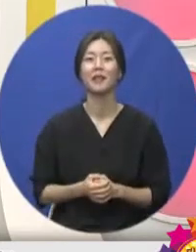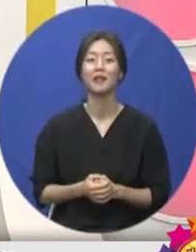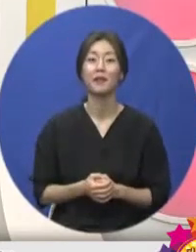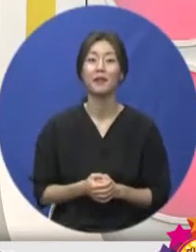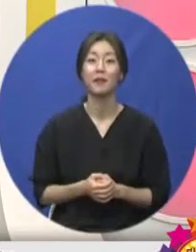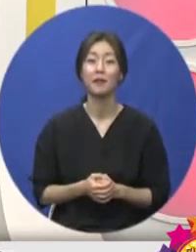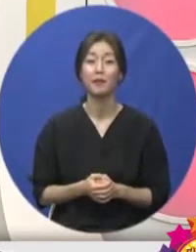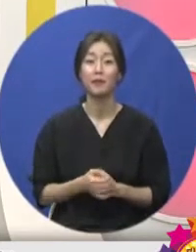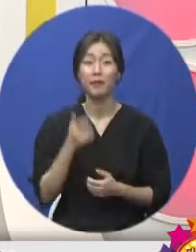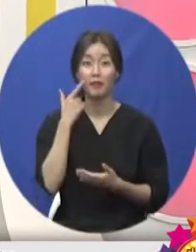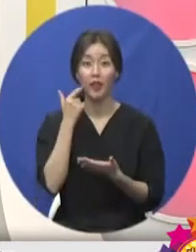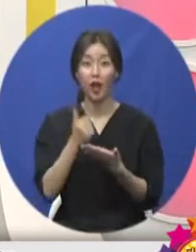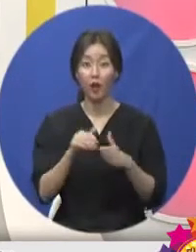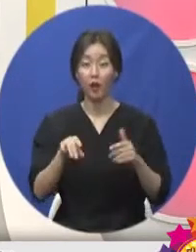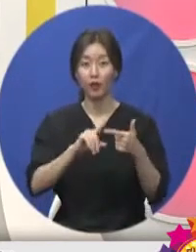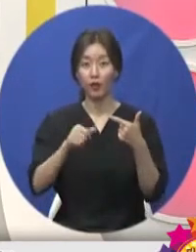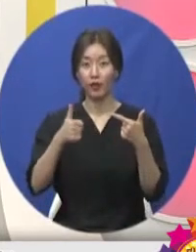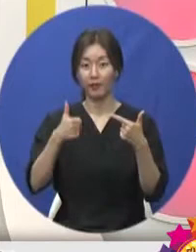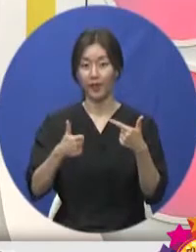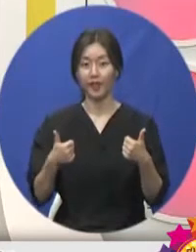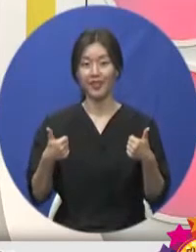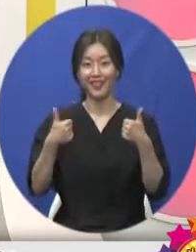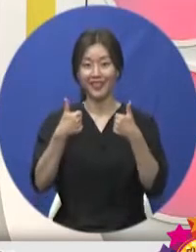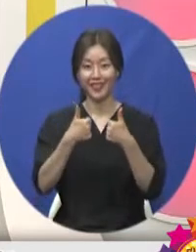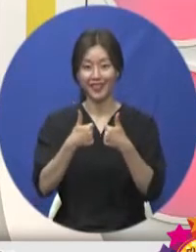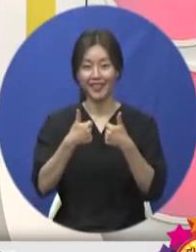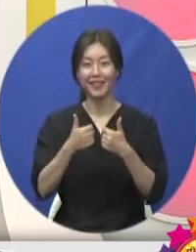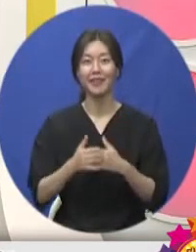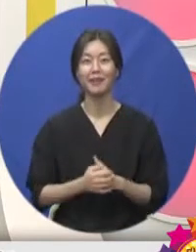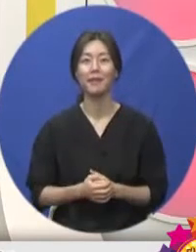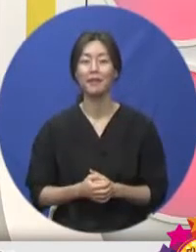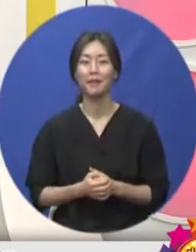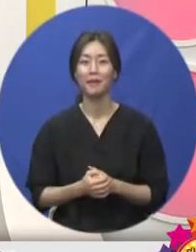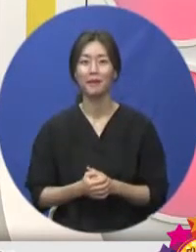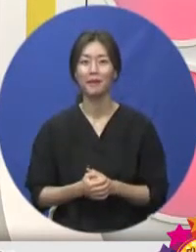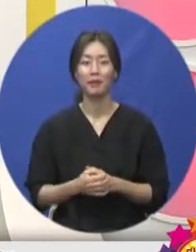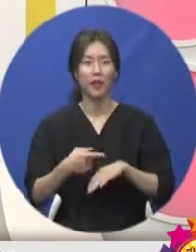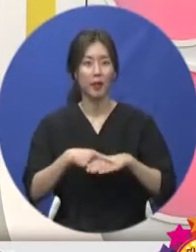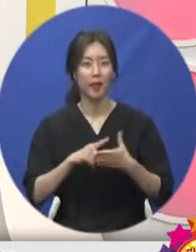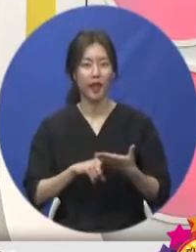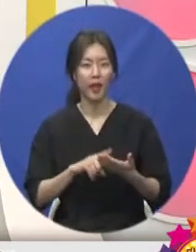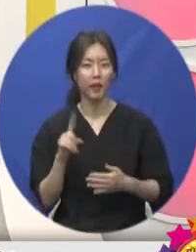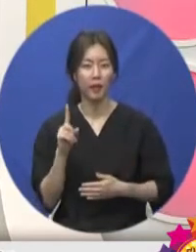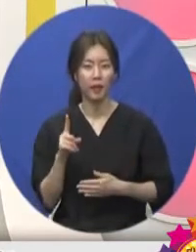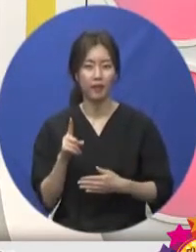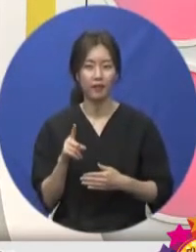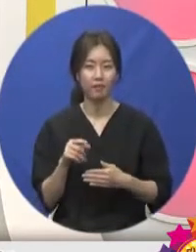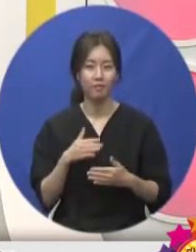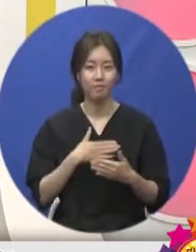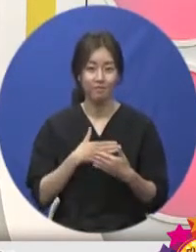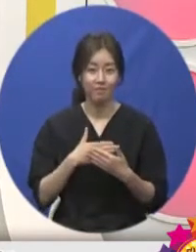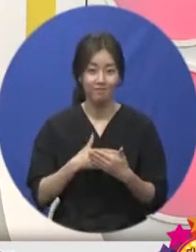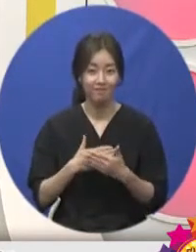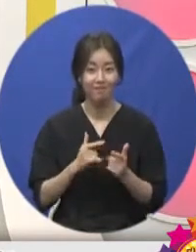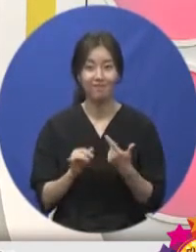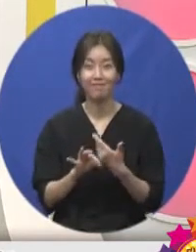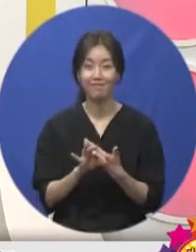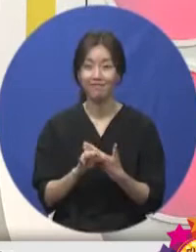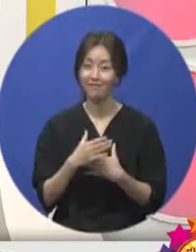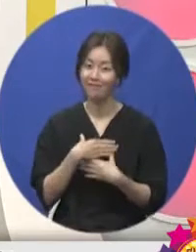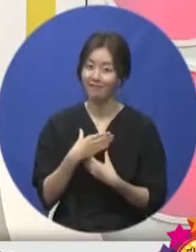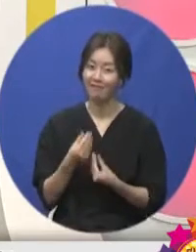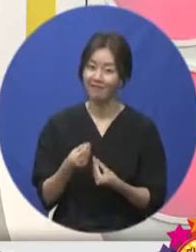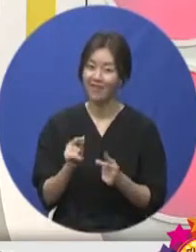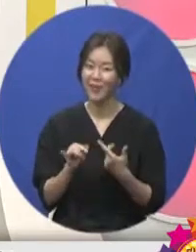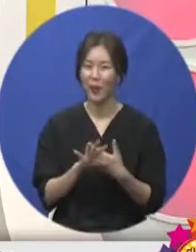아버님. 예. 오늘 결선이잖아요, 월말. 예. 마음이 어떠세요? 좀 떨리신가요? 아니면 편안하신가요? 아니면은